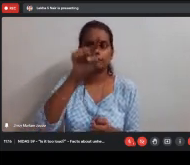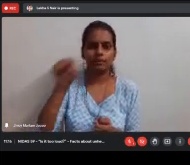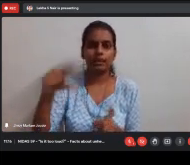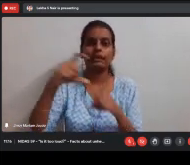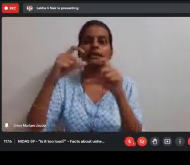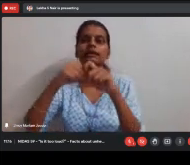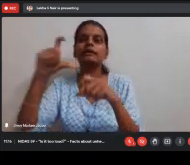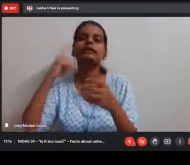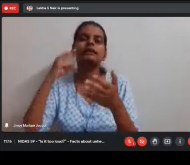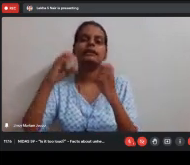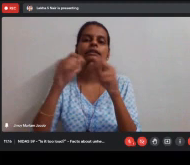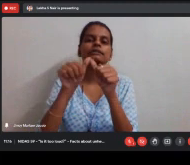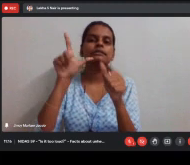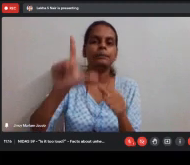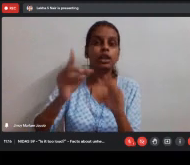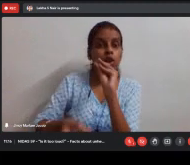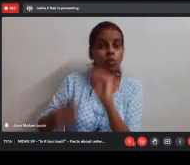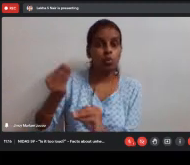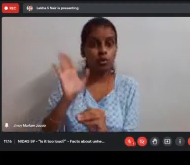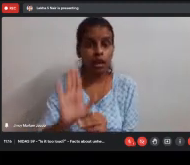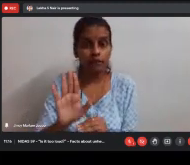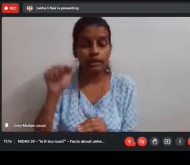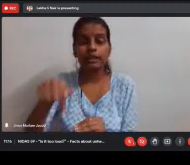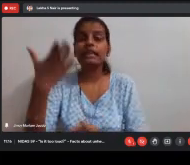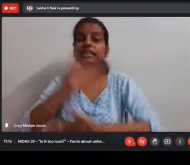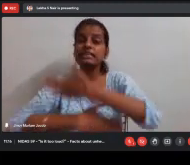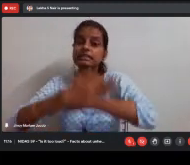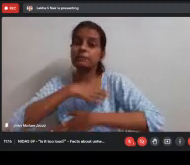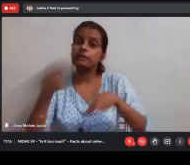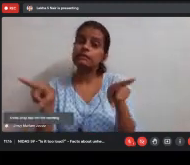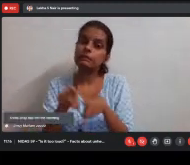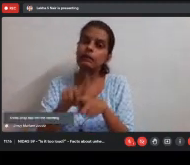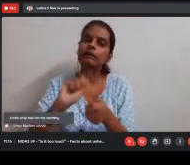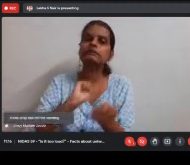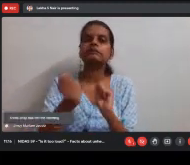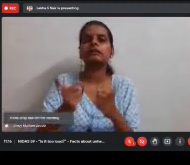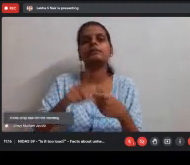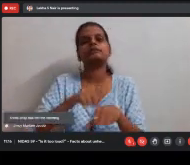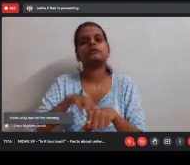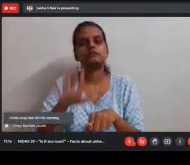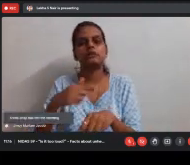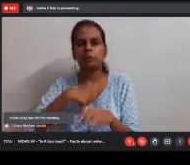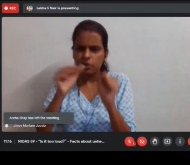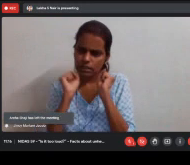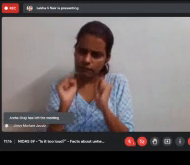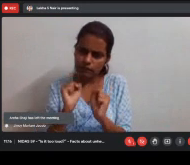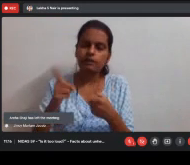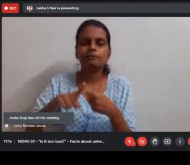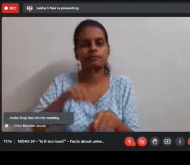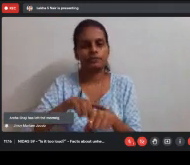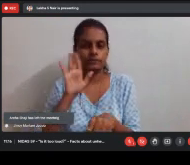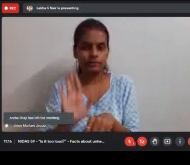എന്താണ്? ഇതിന്റെ പ്രാധാന്യം എന്ന് പറയുന്നത് ശ്രവണശേഷി അല്ലെങ്കിൽ കേൾവിക്കുറവ്, രണ്ട് ചെവിക്കും കേൾവിക്കുറവ് ബാധിക്കുന്നതെങ്കിൽ